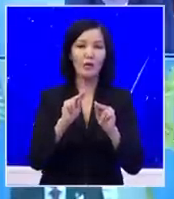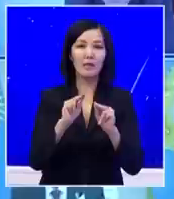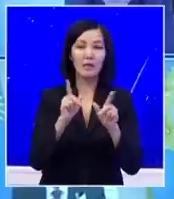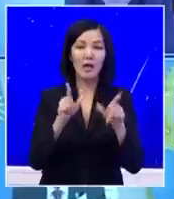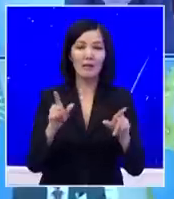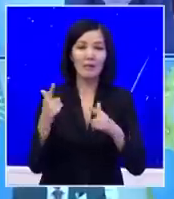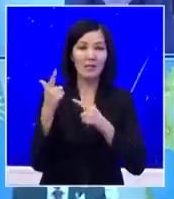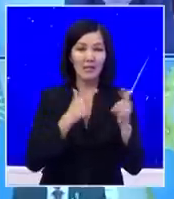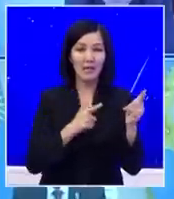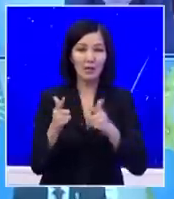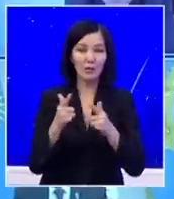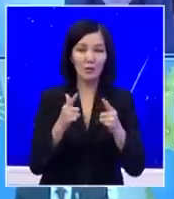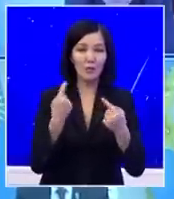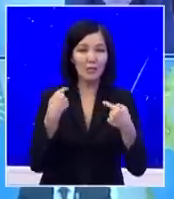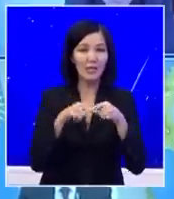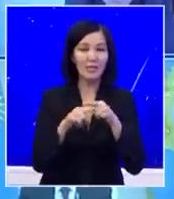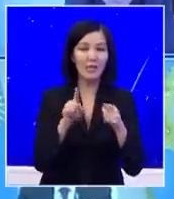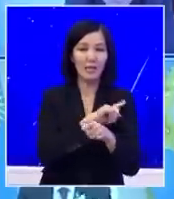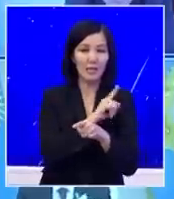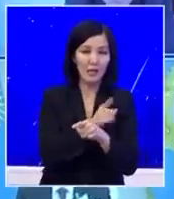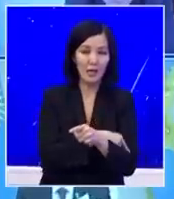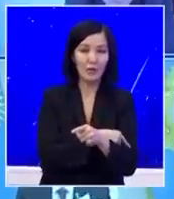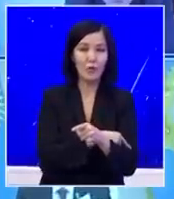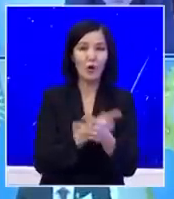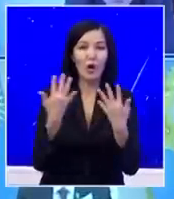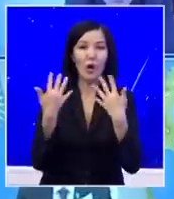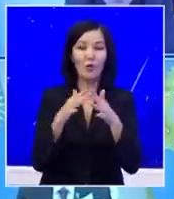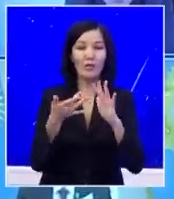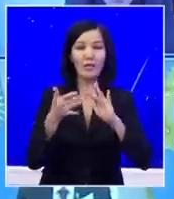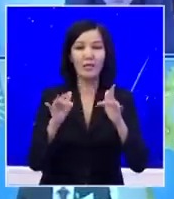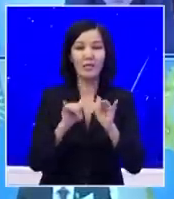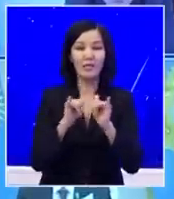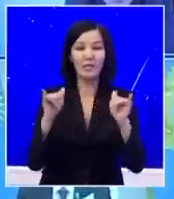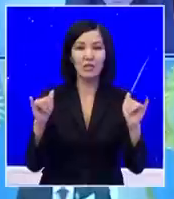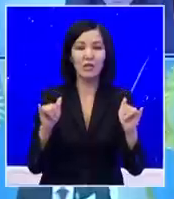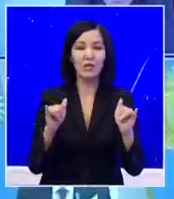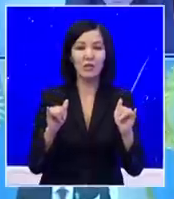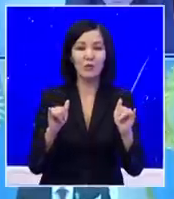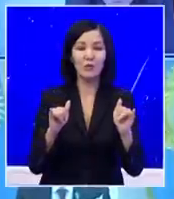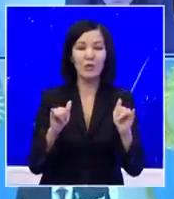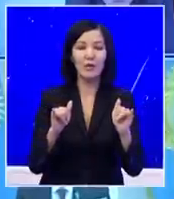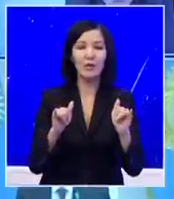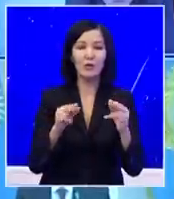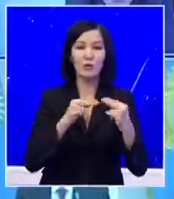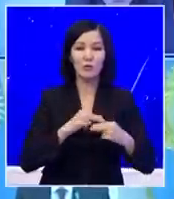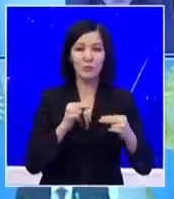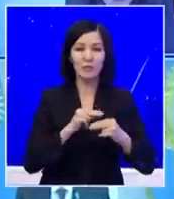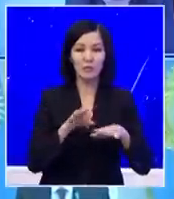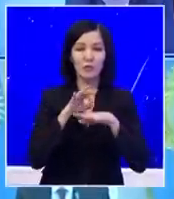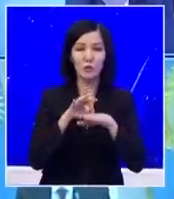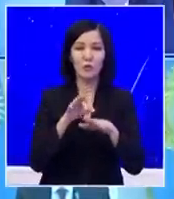базаны нығайту, интернет сапасын жетілдіру ауылдарда және де тірек мектептердің желісін дамыту бойынша жұмысты